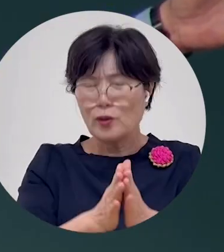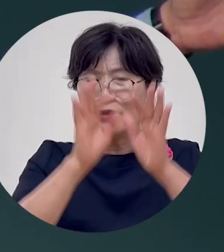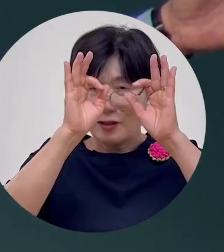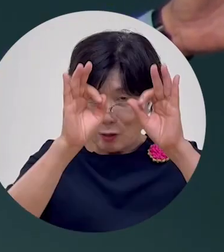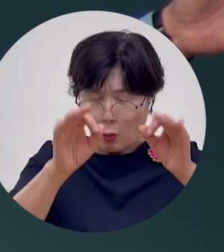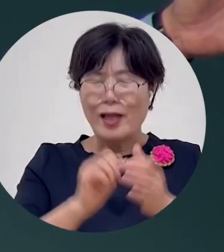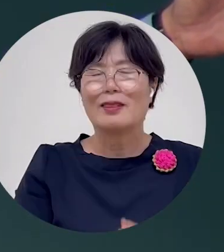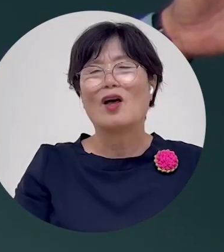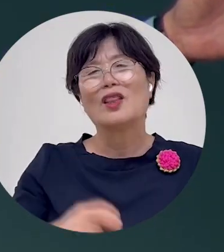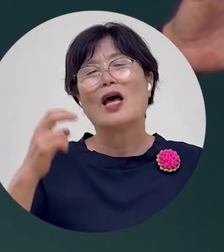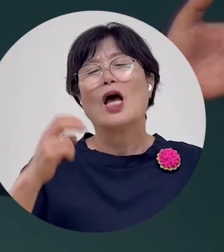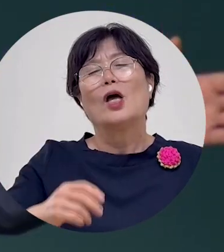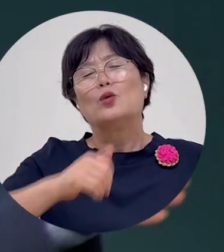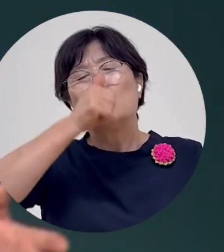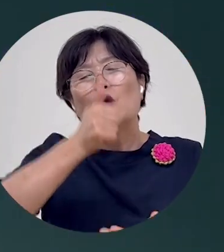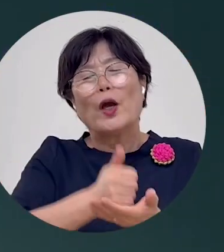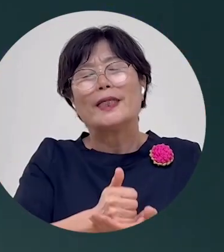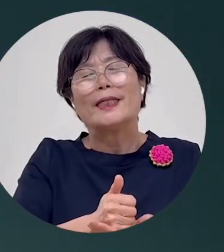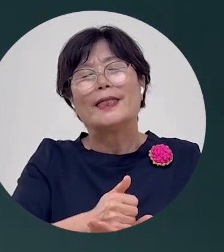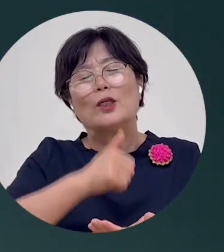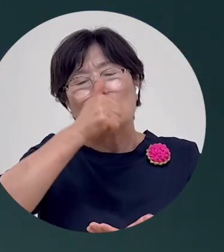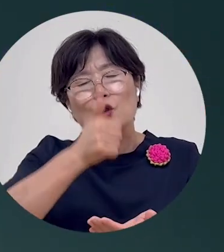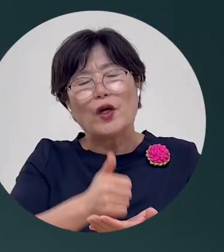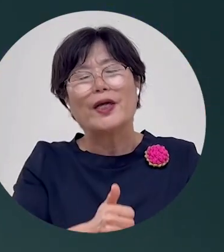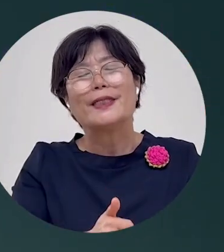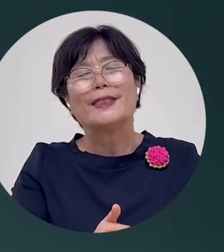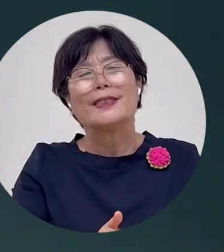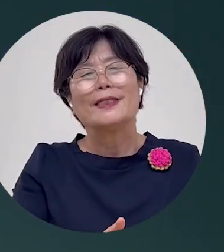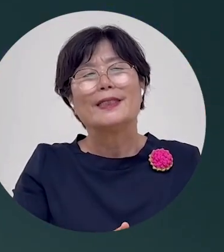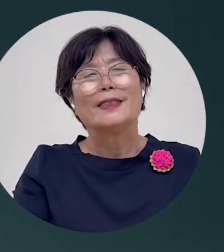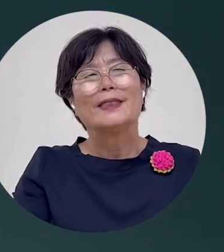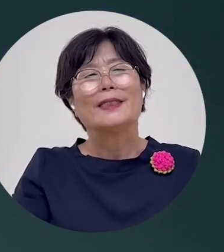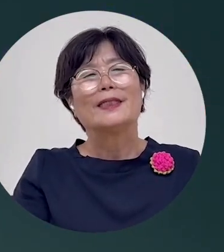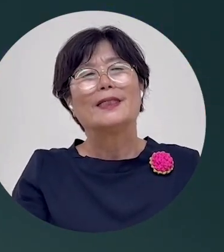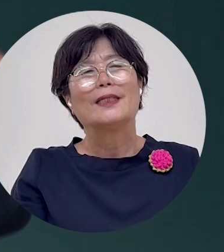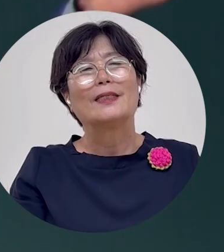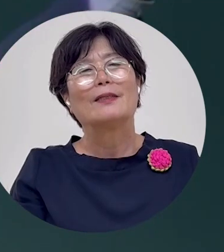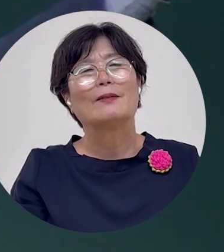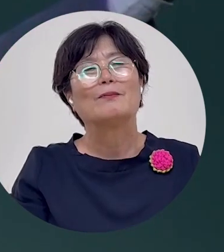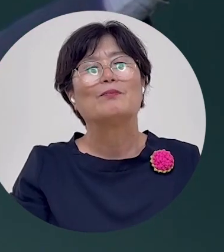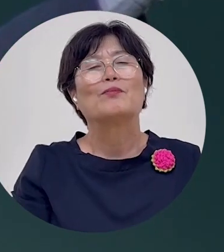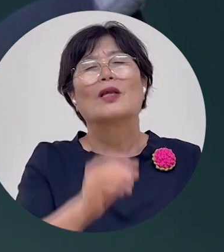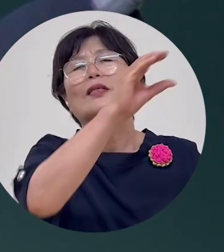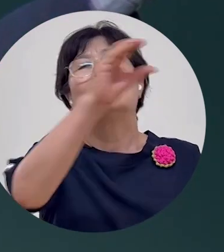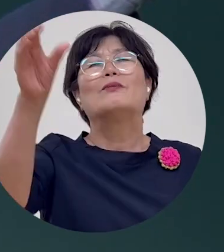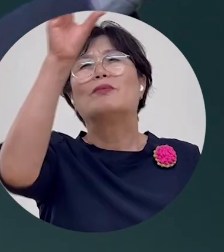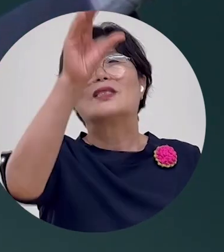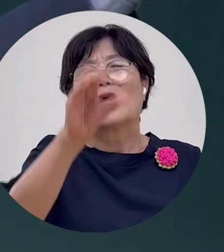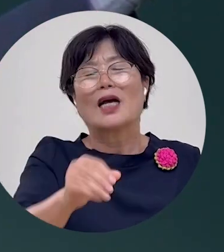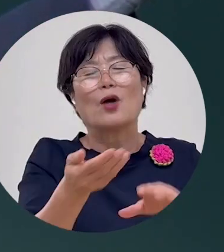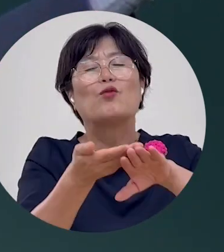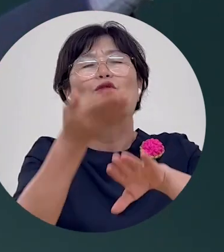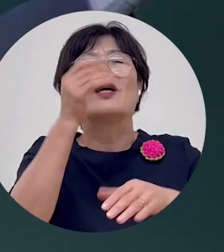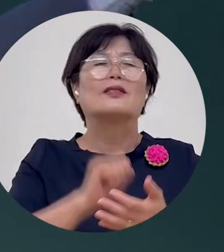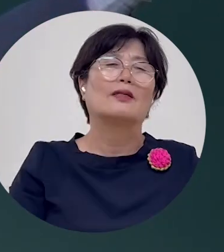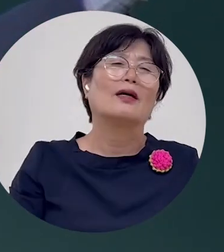죄를요, 우리 예수님이 오늘 말씀처럼 우리 예수님이 십자가에 위에서